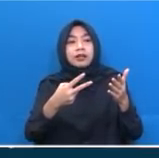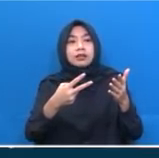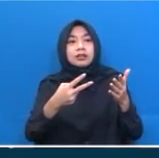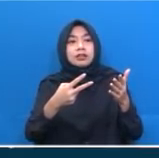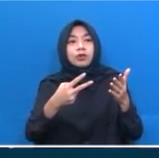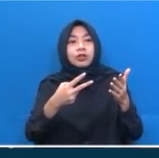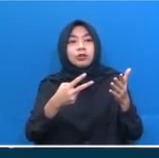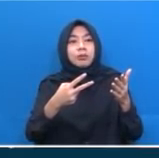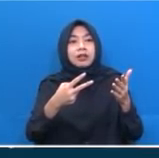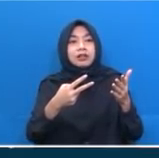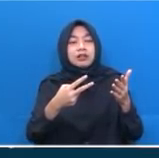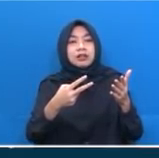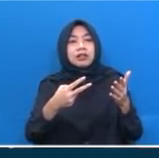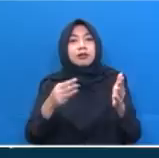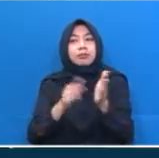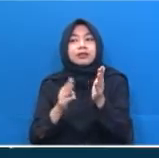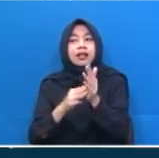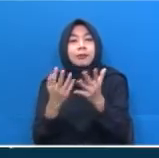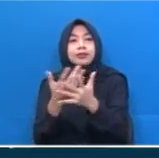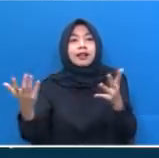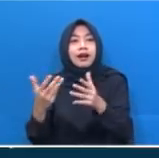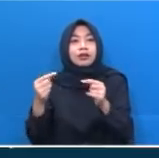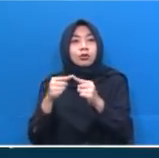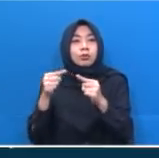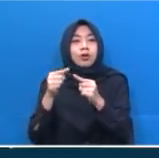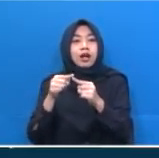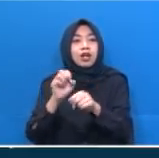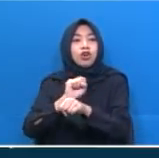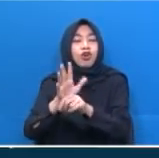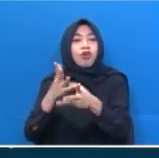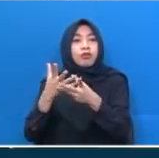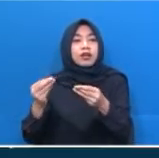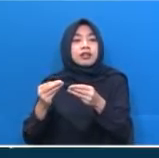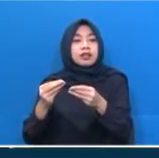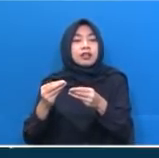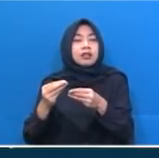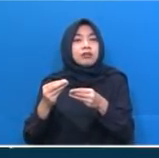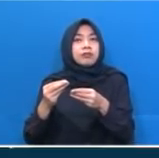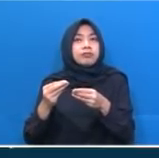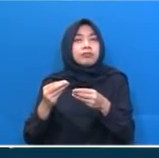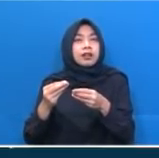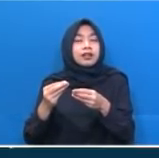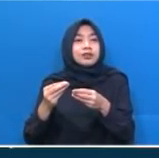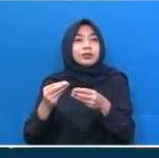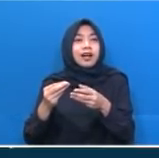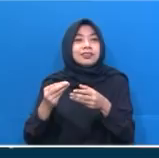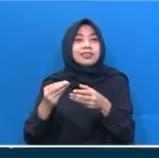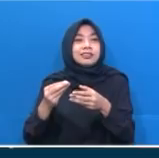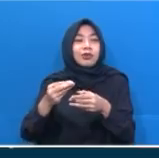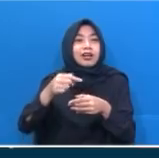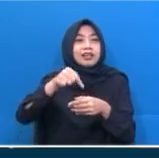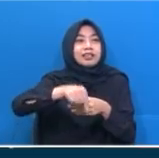membantu rakyat di dalam mengatasi pandemi ini diperlukan suasana kehidupan politik